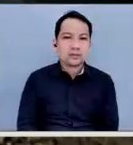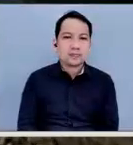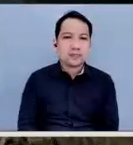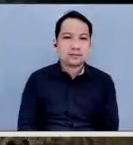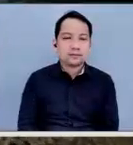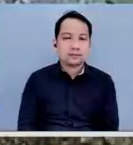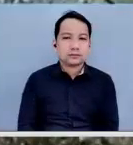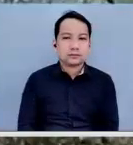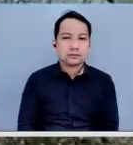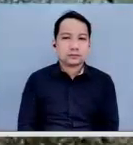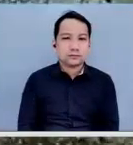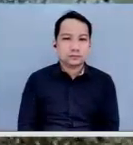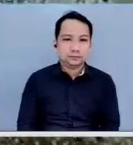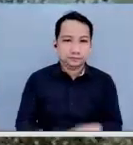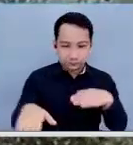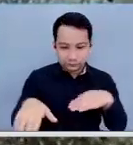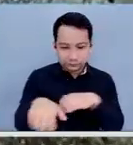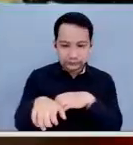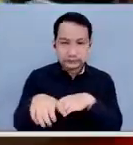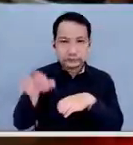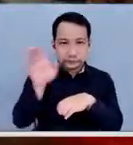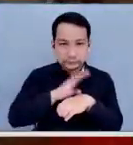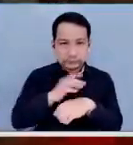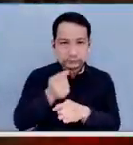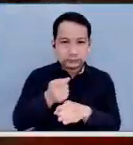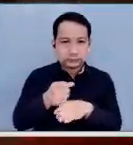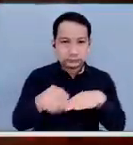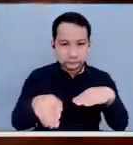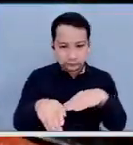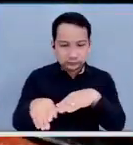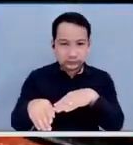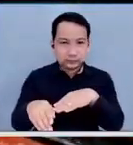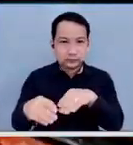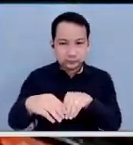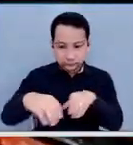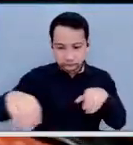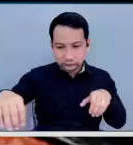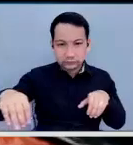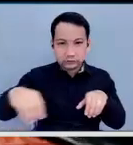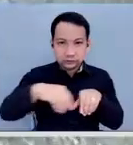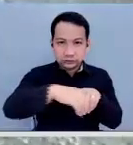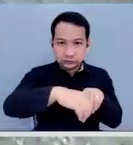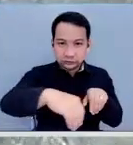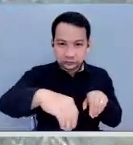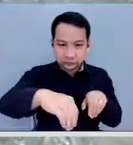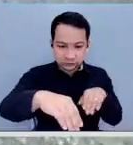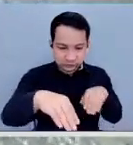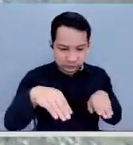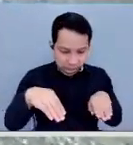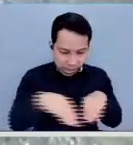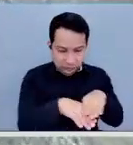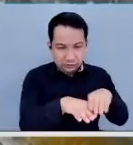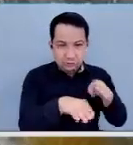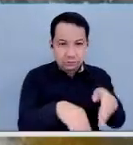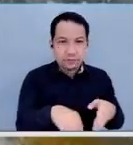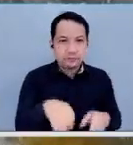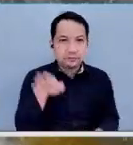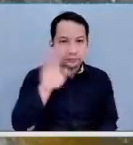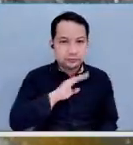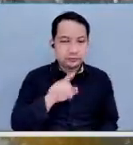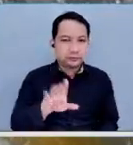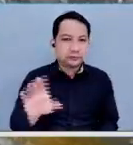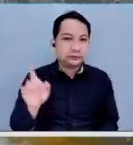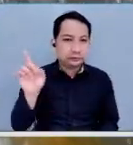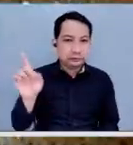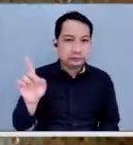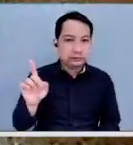Wasak ang harapan ng truck na ito nang araruhin ang mga concrete barrier sa EDSA Ortigas flyover kagabi. Sa tindi na pagkakabangga, nadurog ang mga